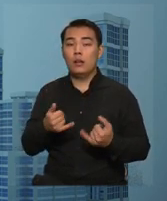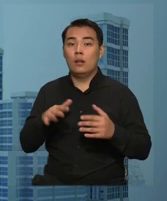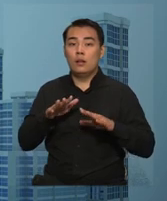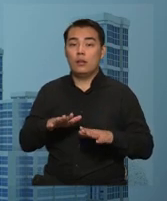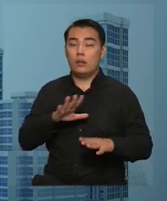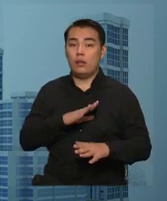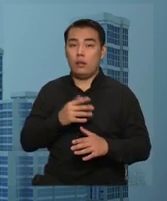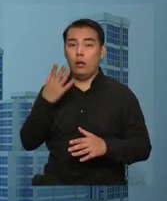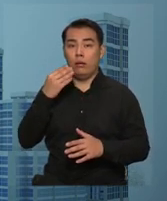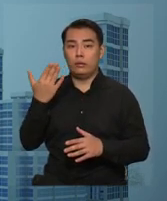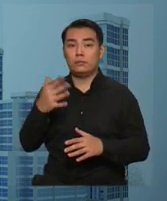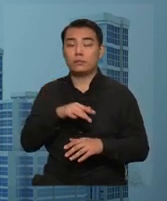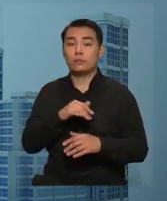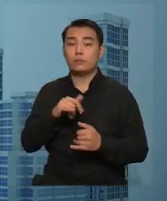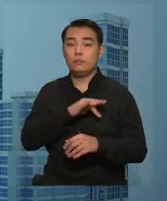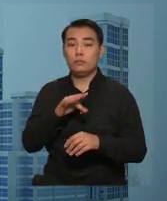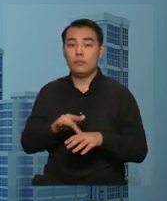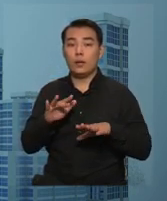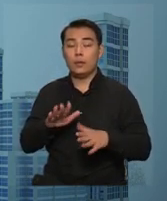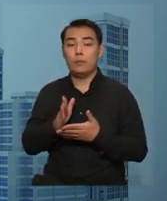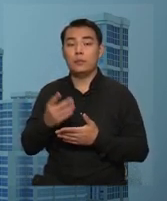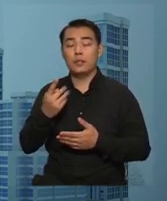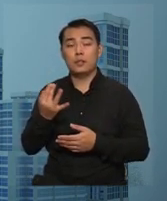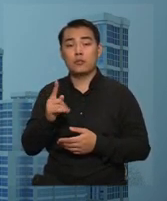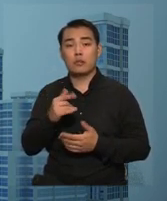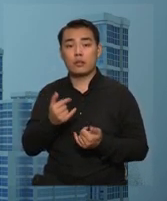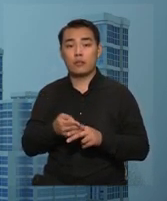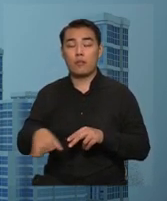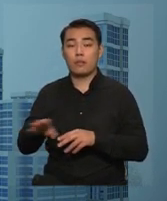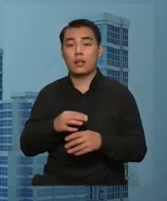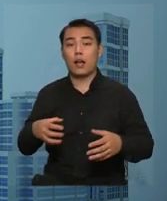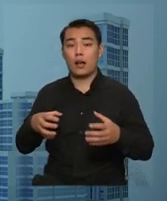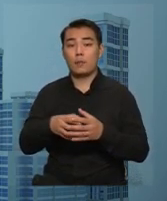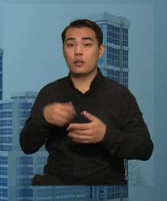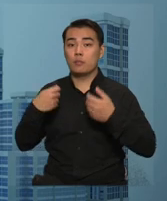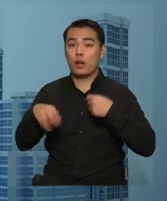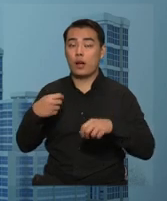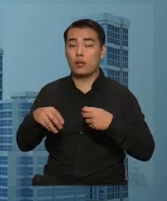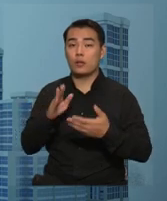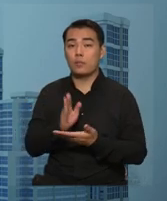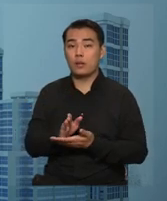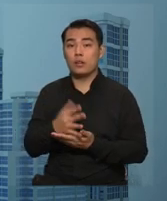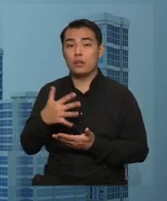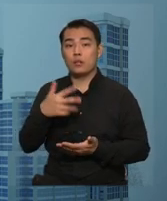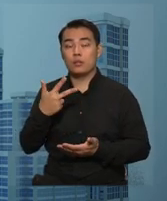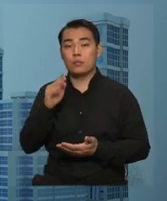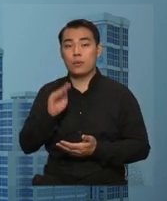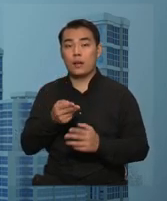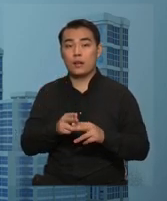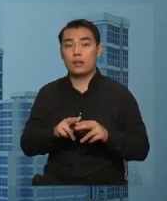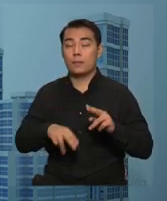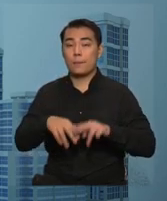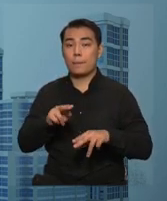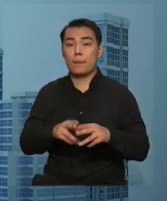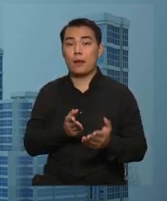басым бөлігі Алматы қаласында орналасқан. Бір қызығы, компаниялардың көбі сауда саттықпен айналысады. 53 мыңнан астамы құрылыс